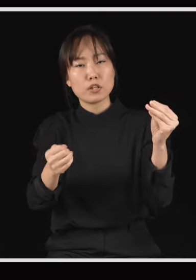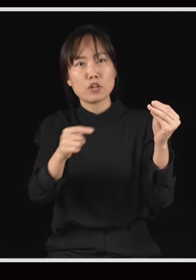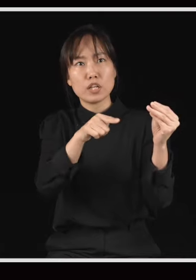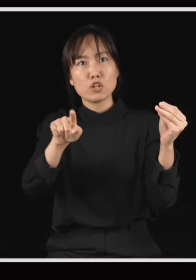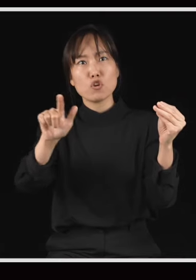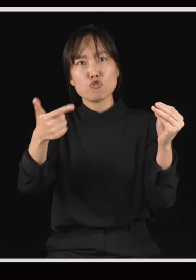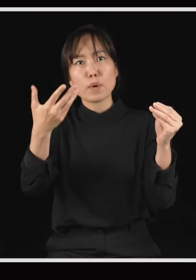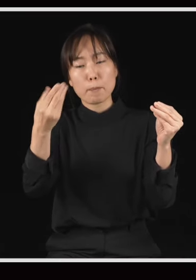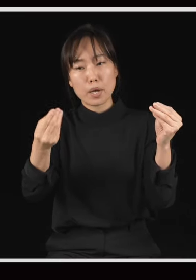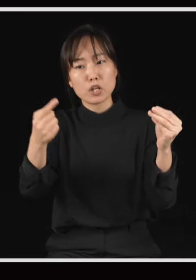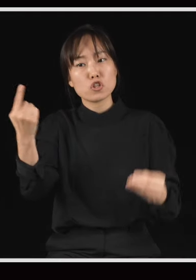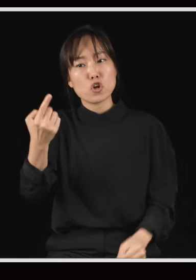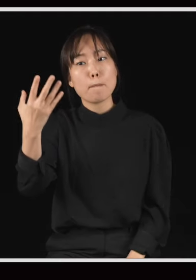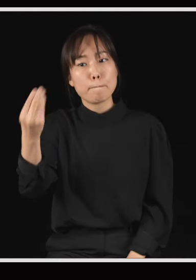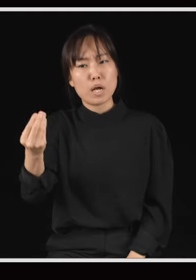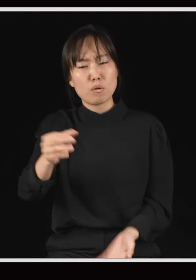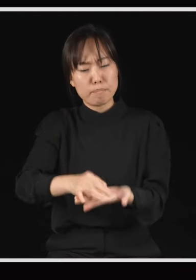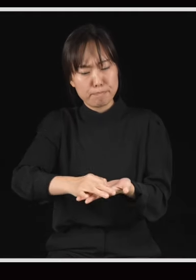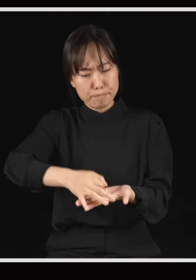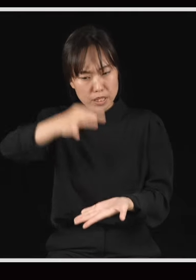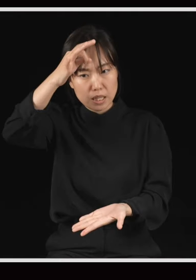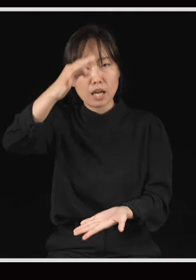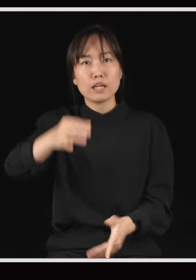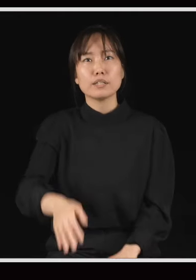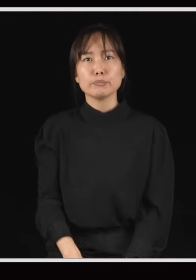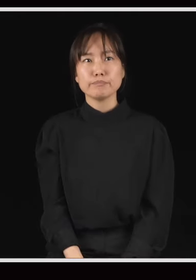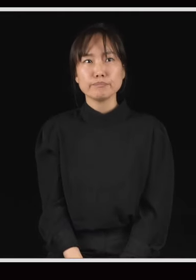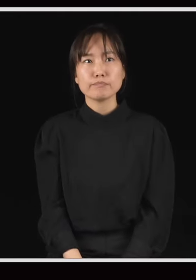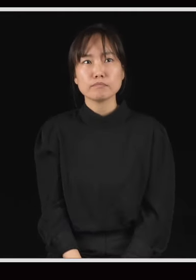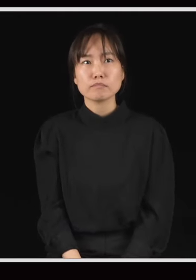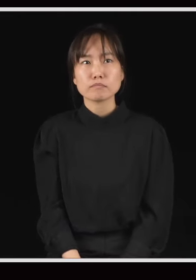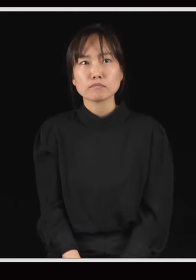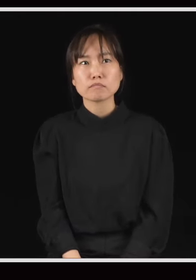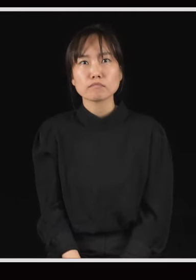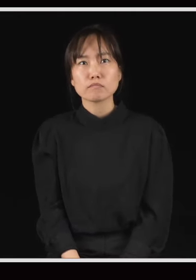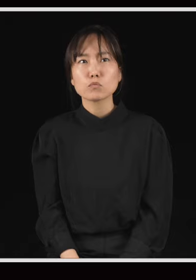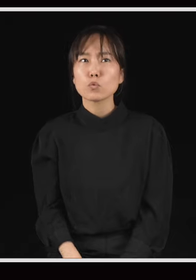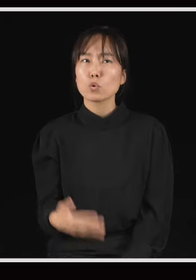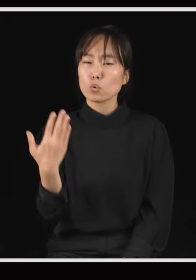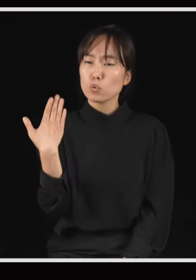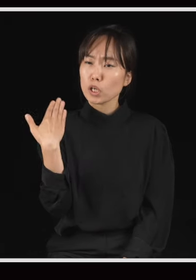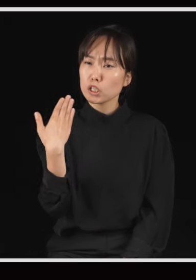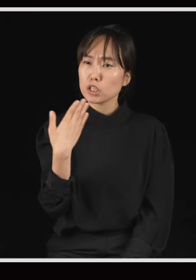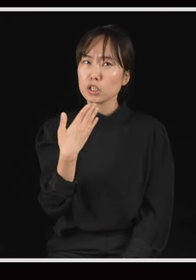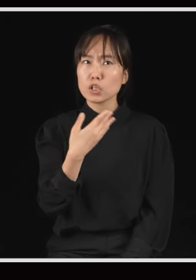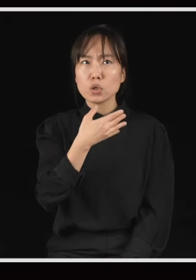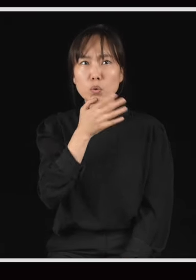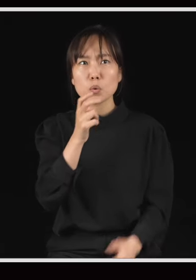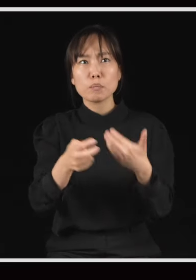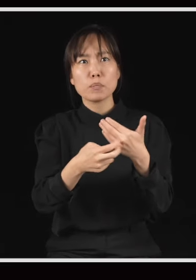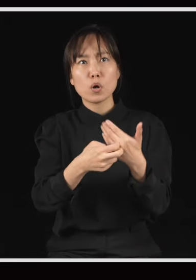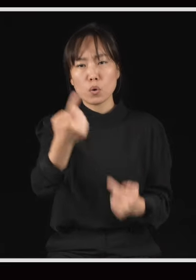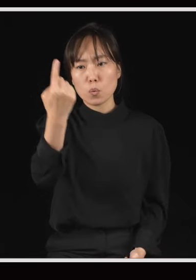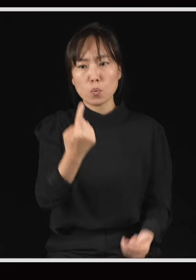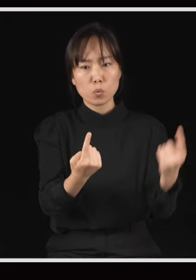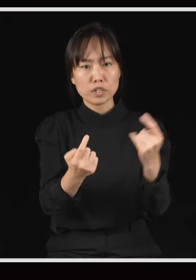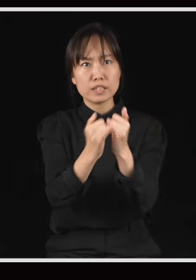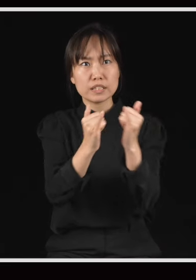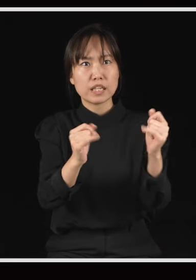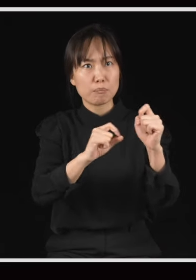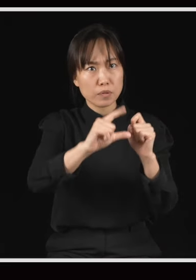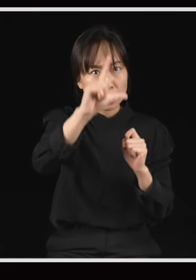하고, 계산하기에 따라서는 가치가 다른데 근육은 굉장히 값이 비싼 자산이에요. 근데 저희 이제 노년내과 입장에서 제일 많이